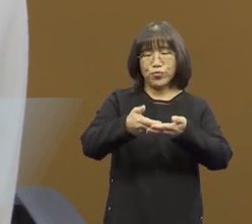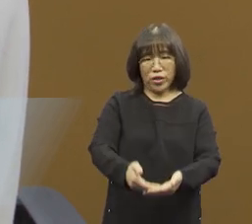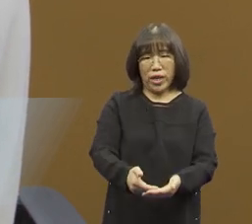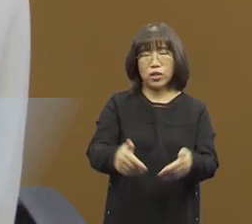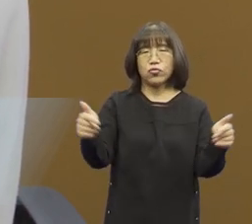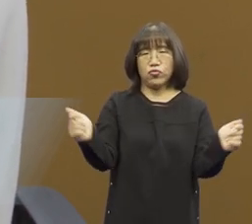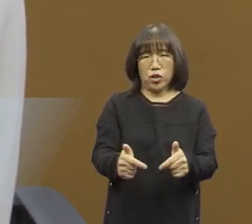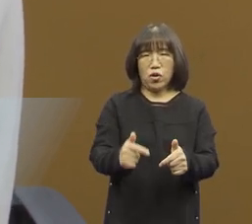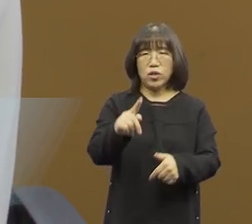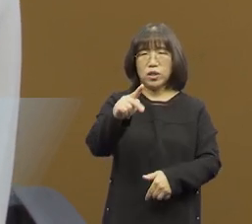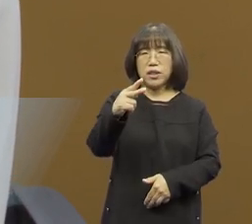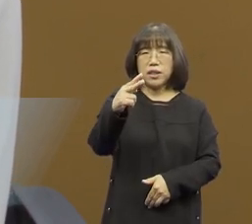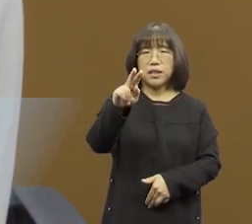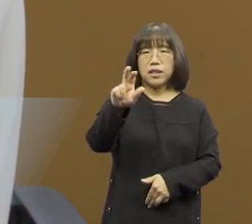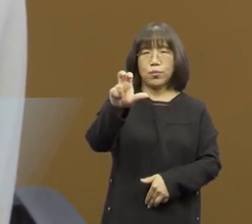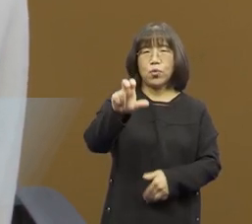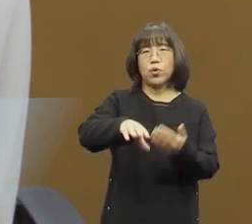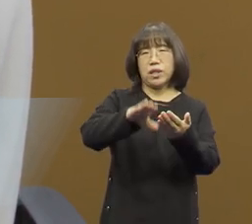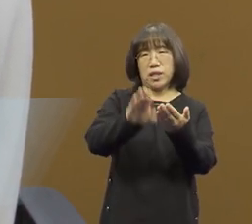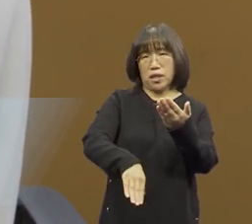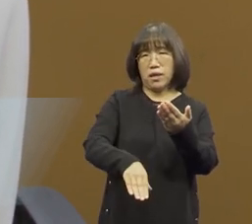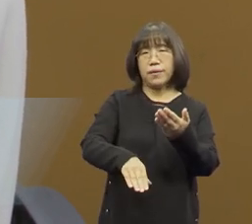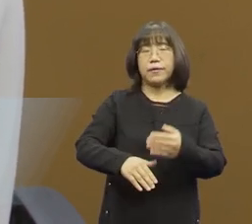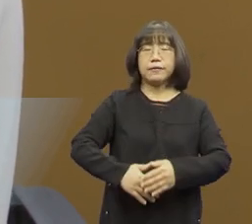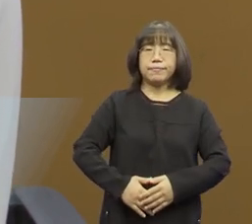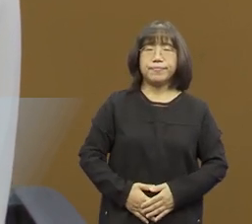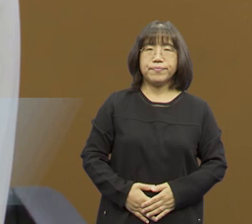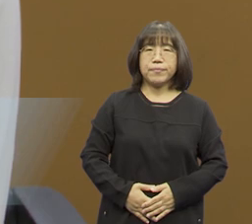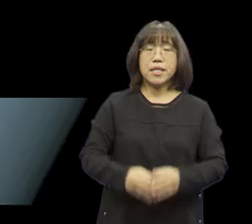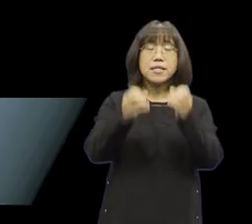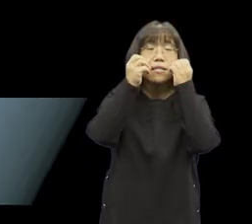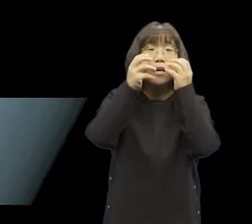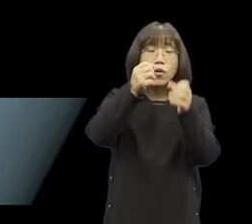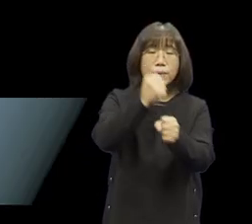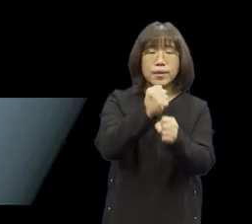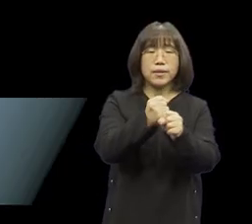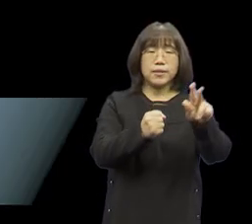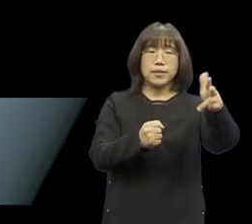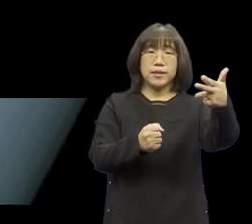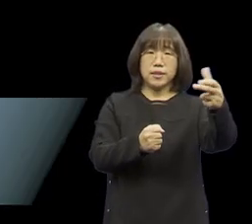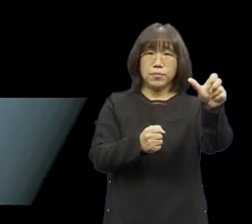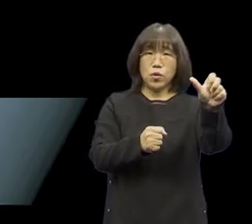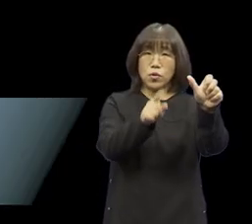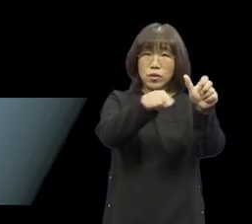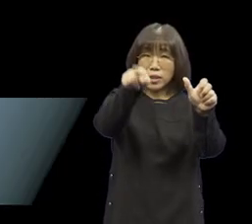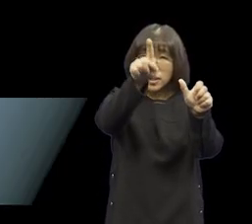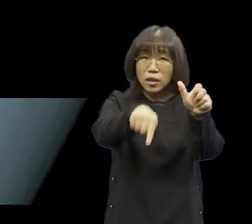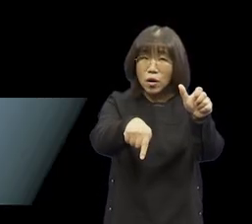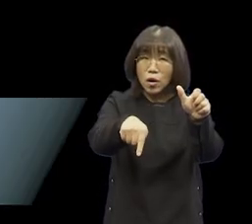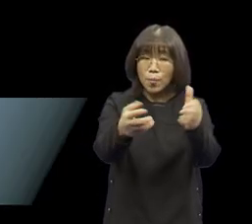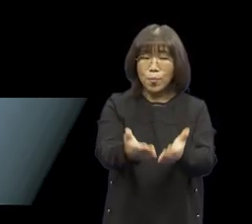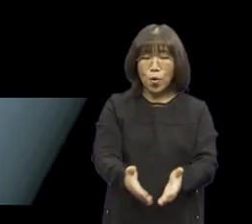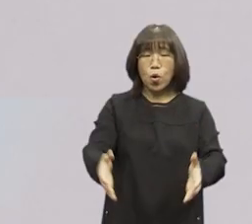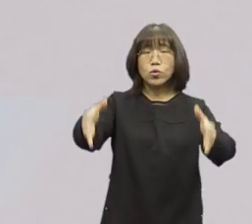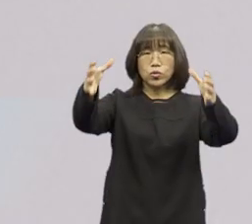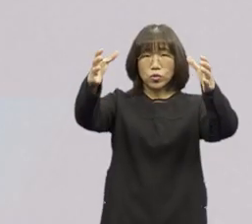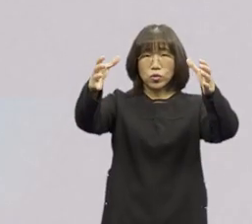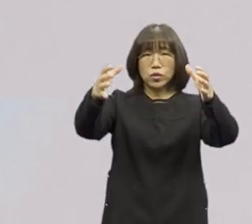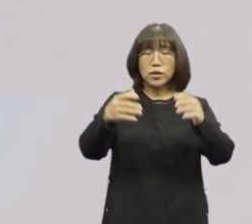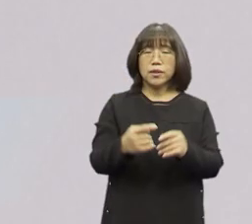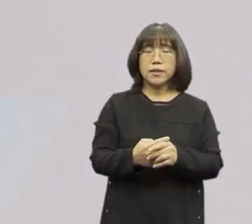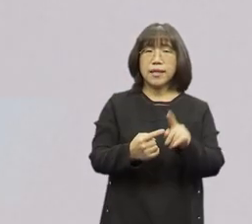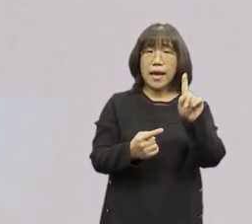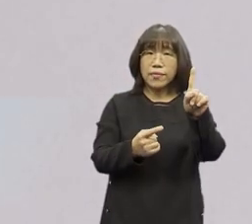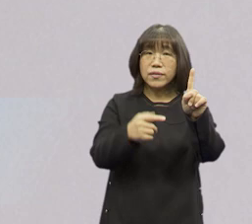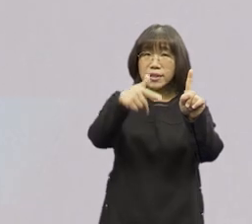25kg 2알을 담아 배출 해 주시면 변했습니다 새로 만들어지는 75l 쓰레기 종량제 봉투는